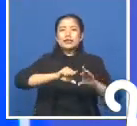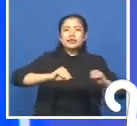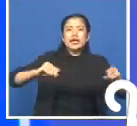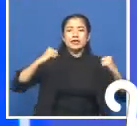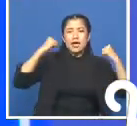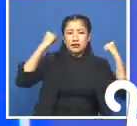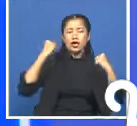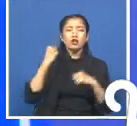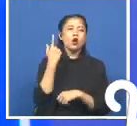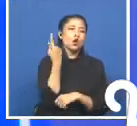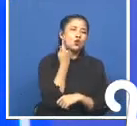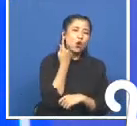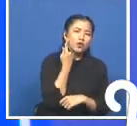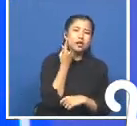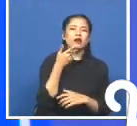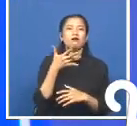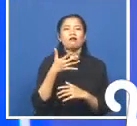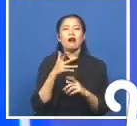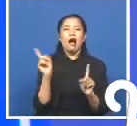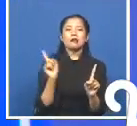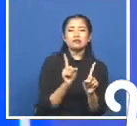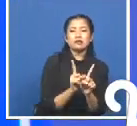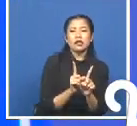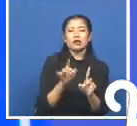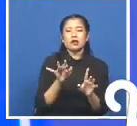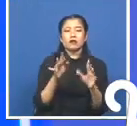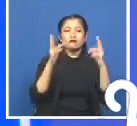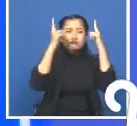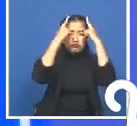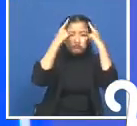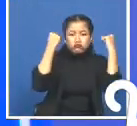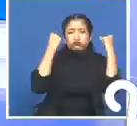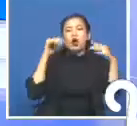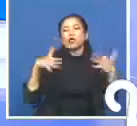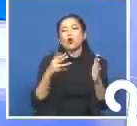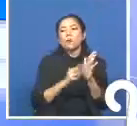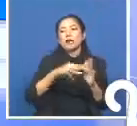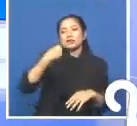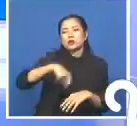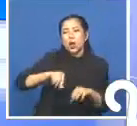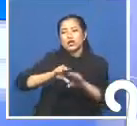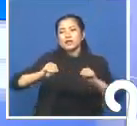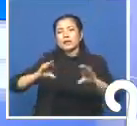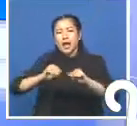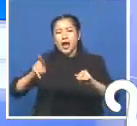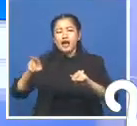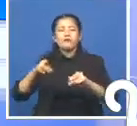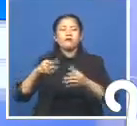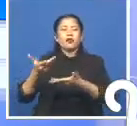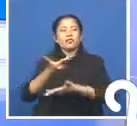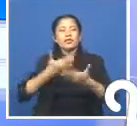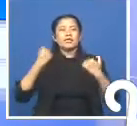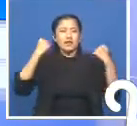kemudian asisten nakes, termasuk mahasiswa juga yang bekerja di fasilitas kesehatan. Tahap 2 masih di bulan Januari hingga